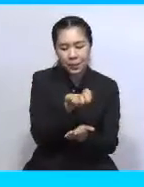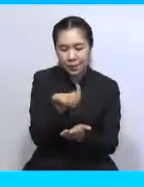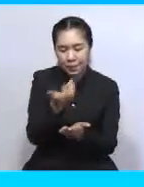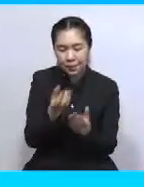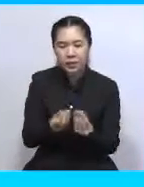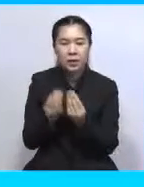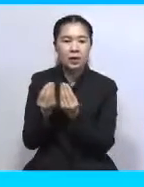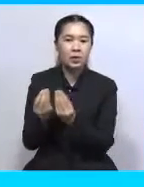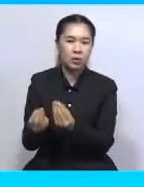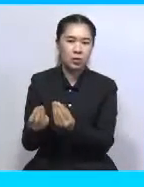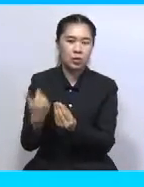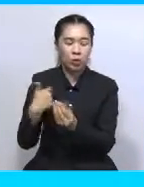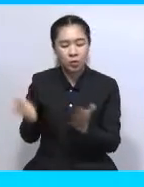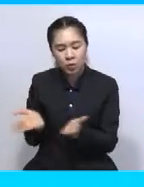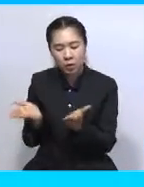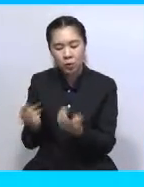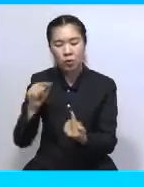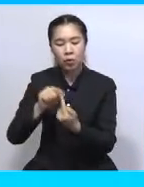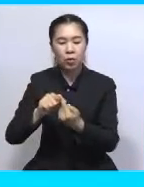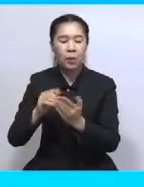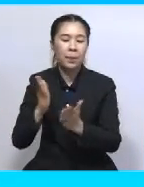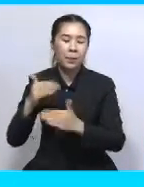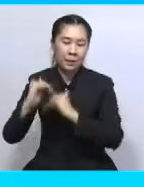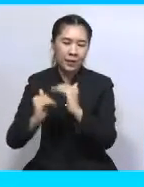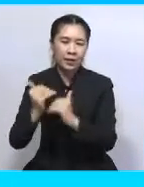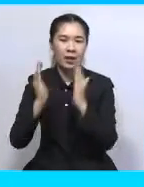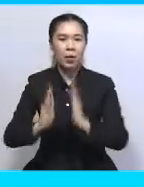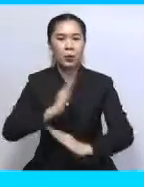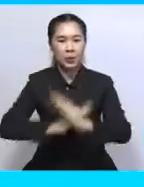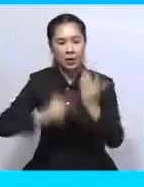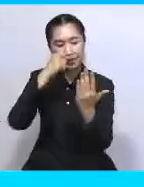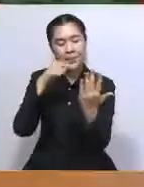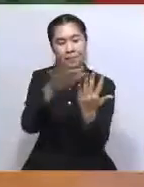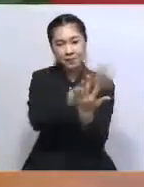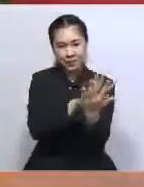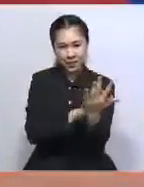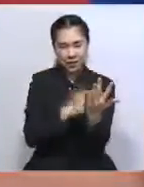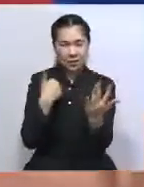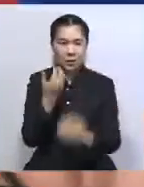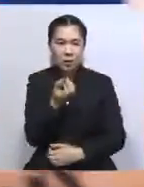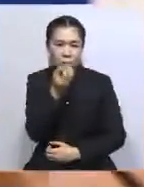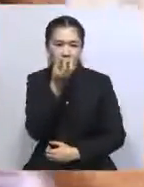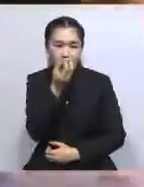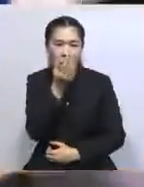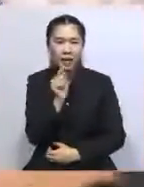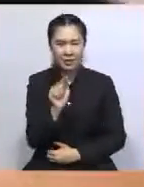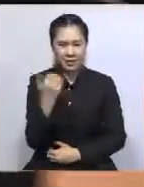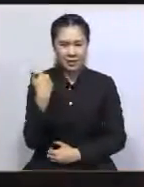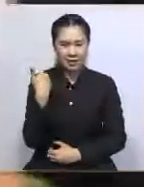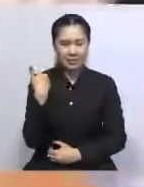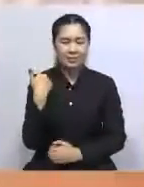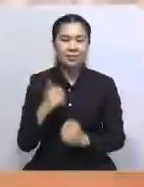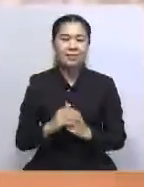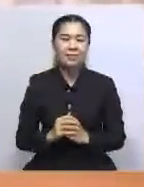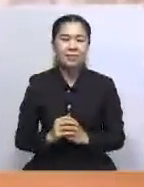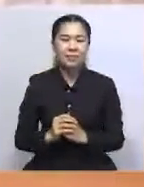องทุนดอกแก้วกัลยาสนับสนุนการพัฒนาด้านอาชีพของคนพิการทั่วประเทศสำหรับดอกแก้วกัลยาได้รับพระกรุณาธิ